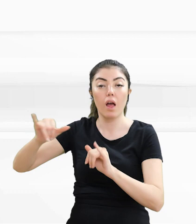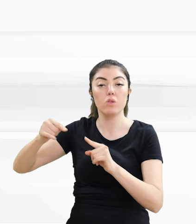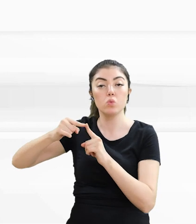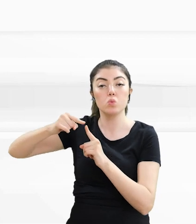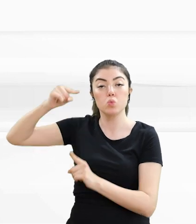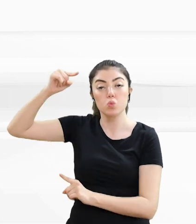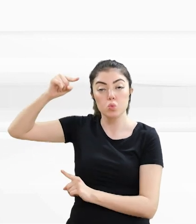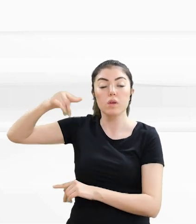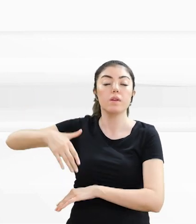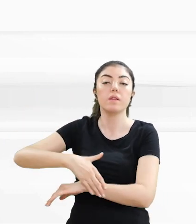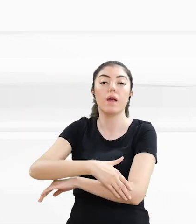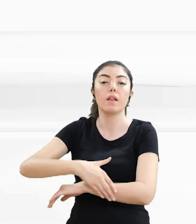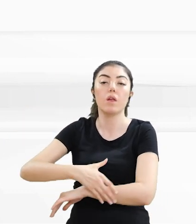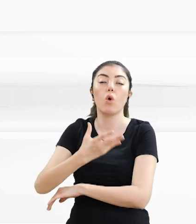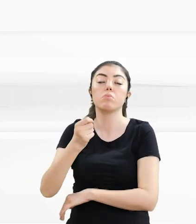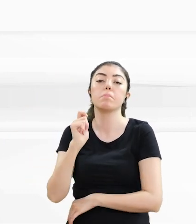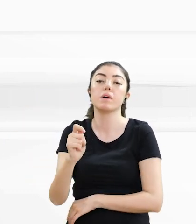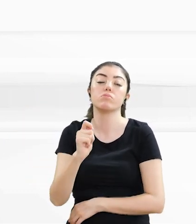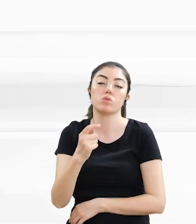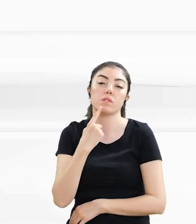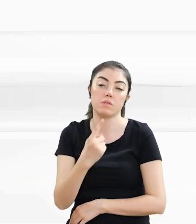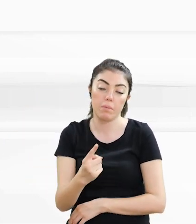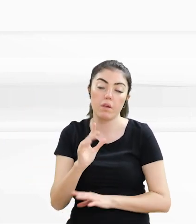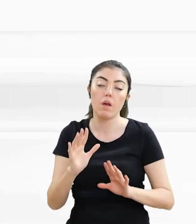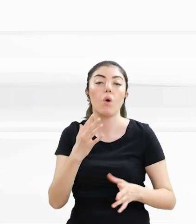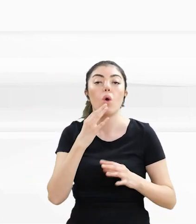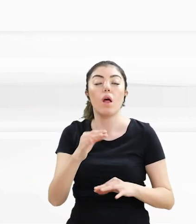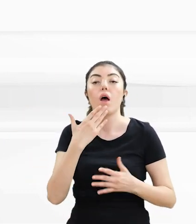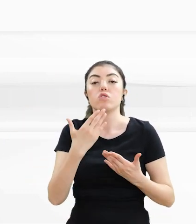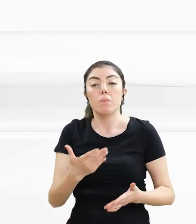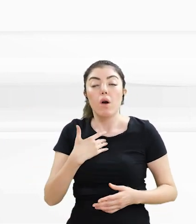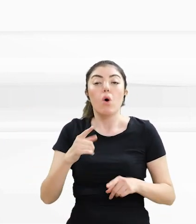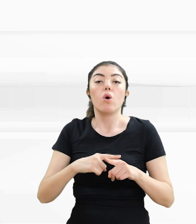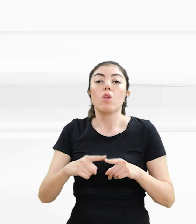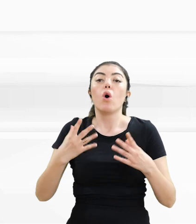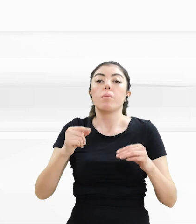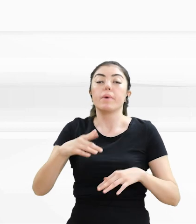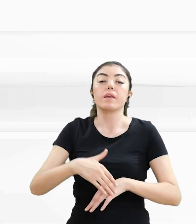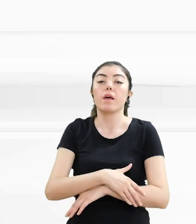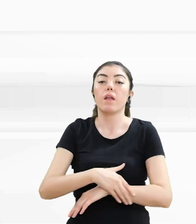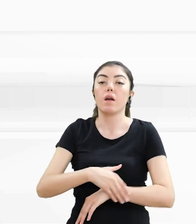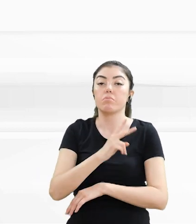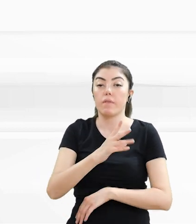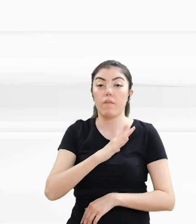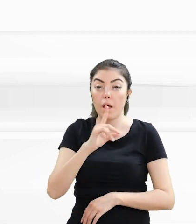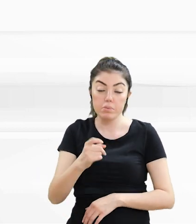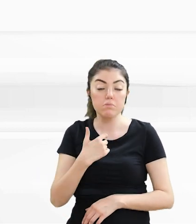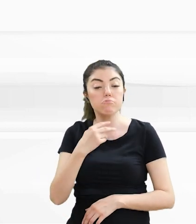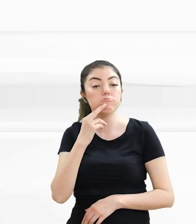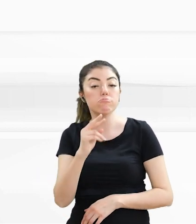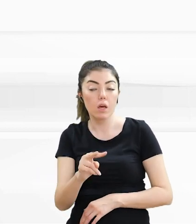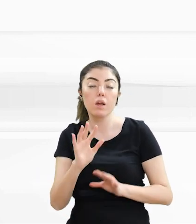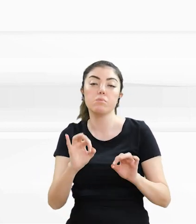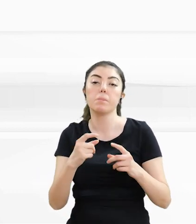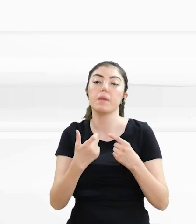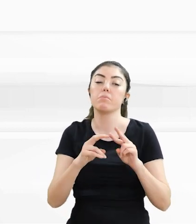aynı uzunlukta olan bir kenar olmak zorunda Öyleyse acaba ortak olmayan bir kenara kenar var mı diye